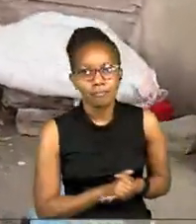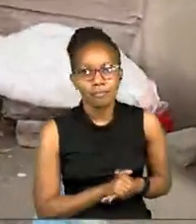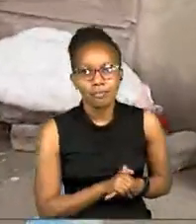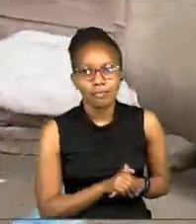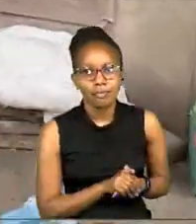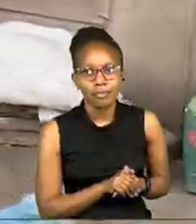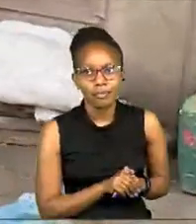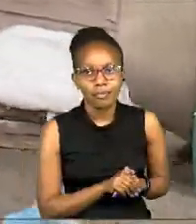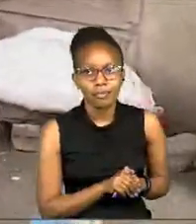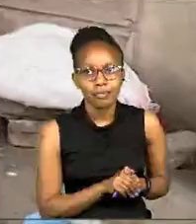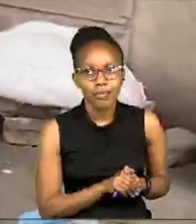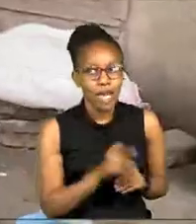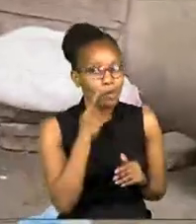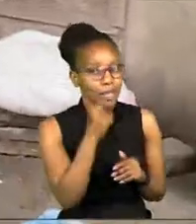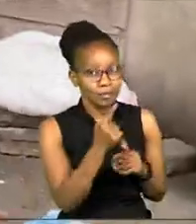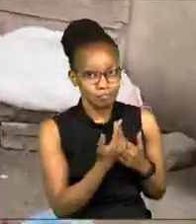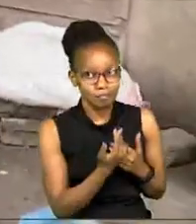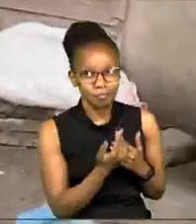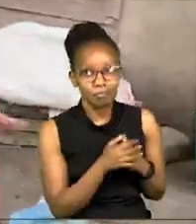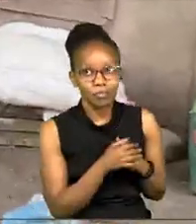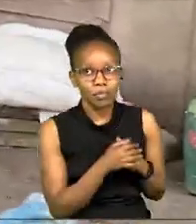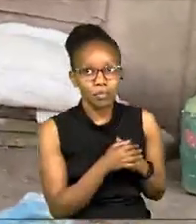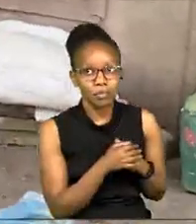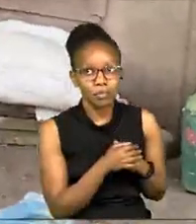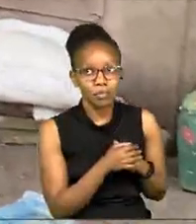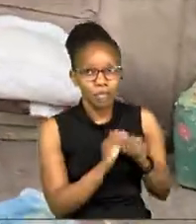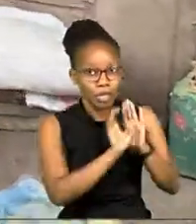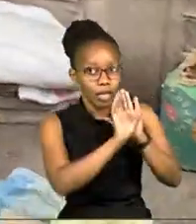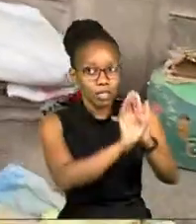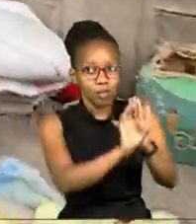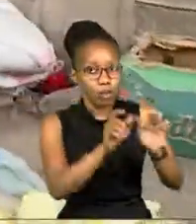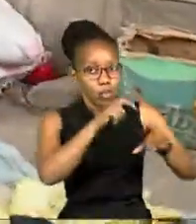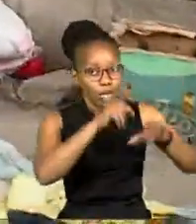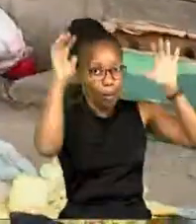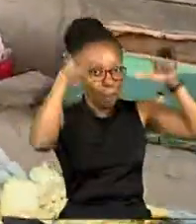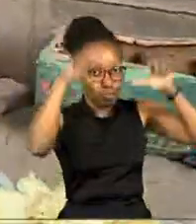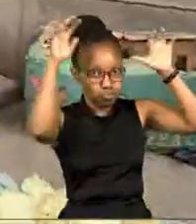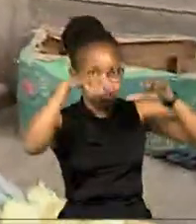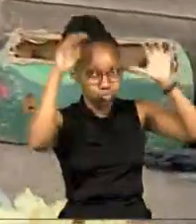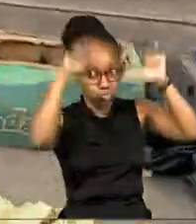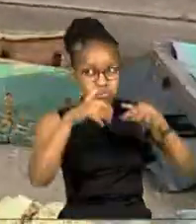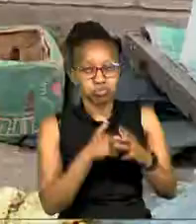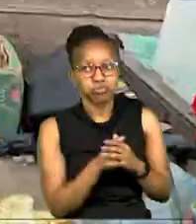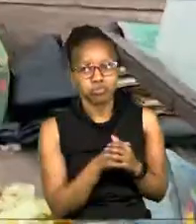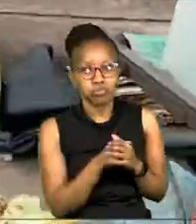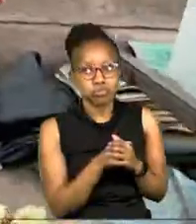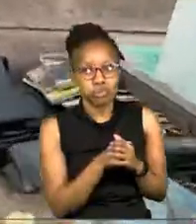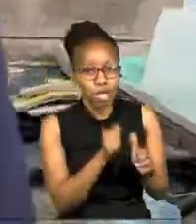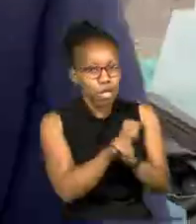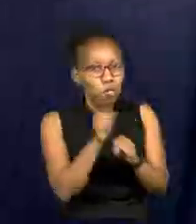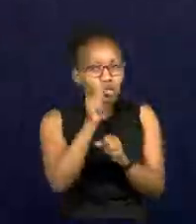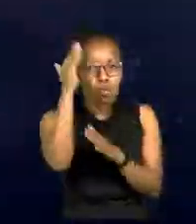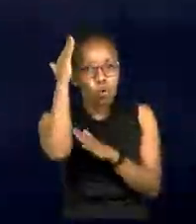Sasa ile kitu naweza sema kama for example kama wakati wa mvua ndio sasa huwezi jua hata